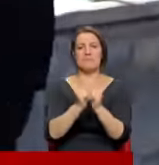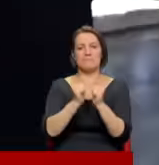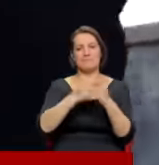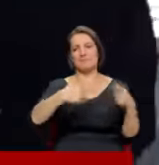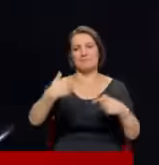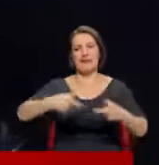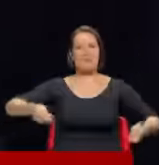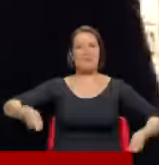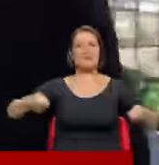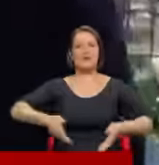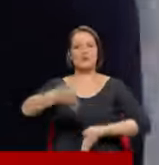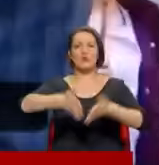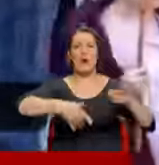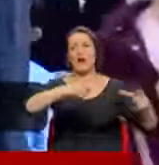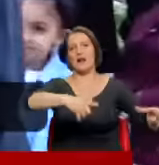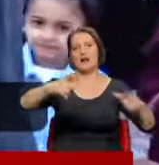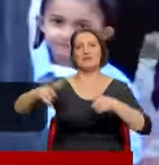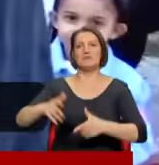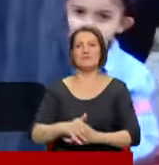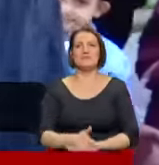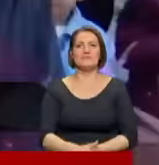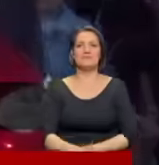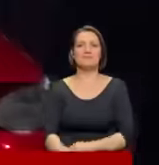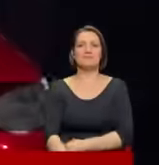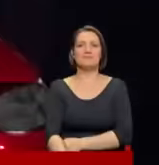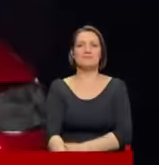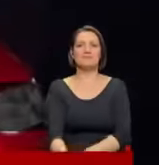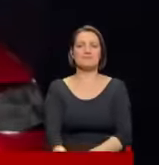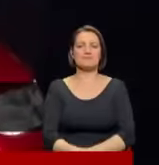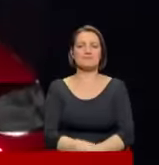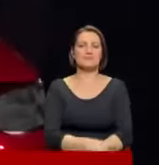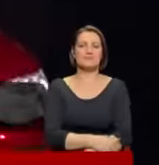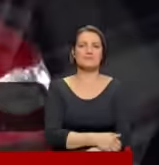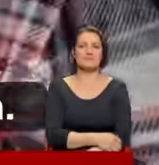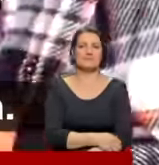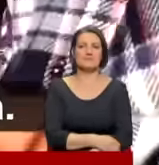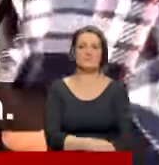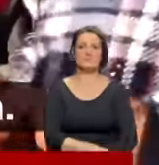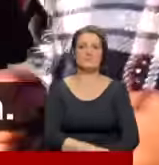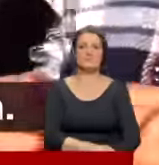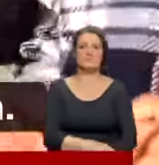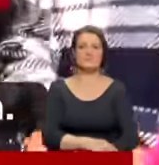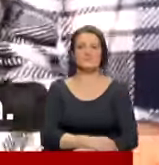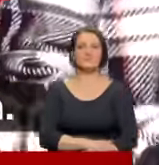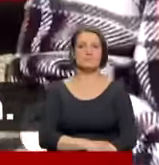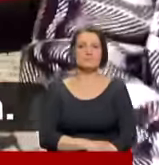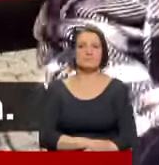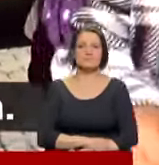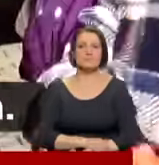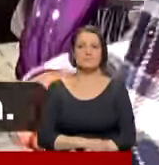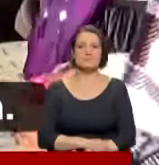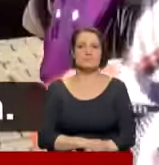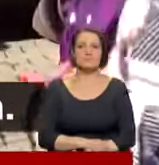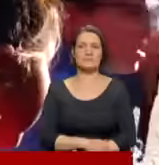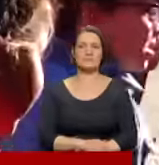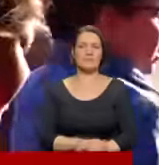kuruldu. Tepsiler sokaklara taşındı. Tarçınları da veriyoruz herhalde. Gelme takacaksın al gelin. Ben memnunum valla. Çok güzel